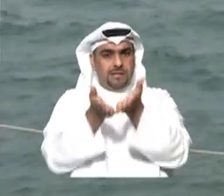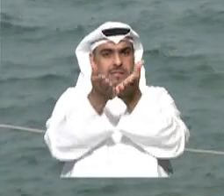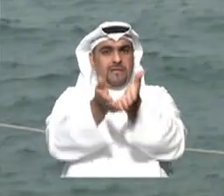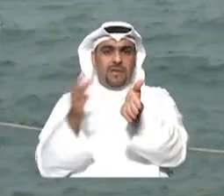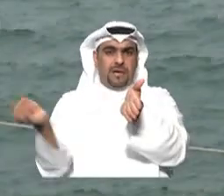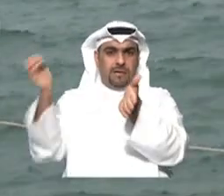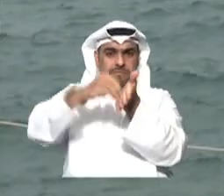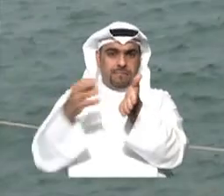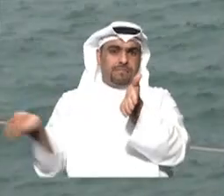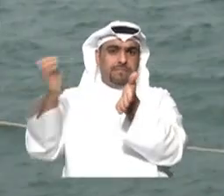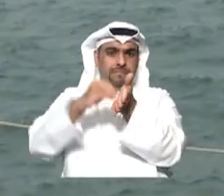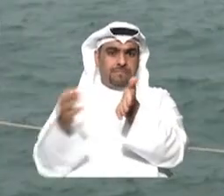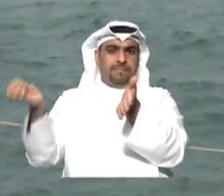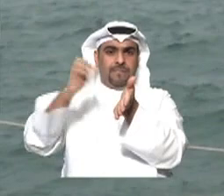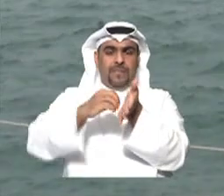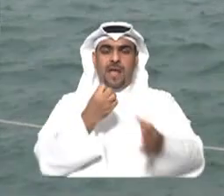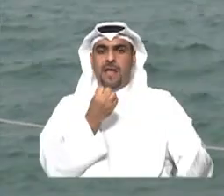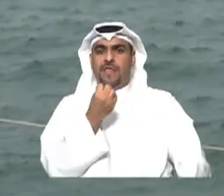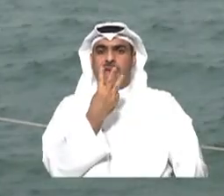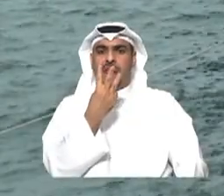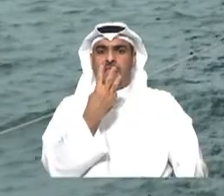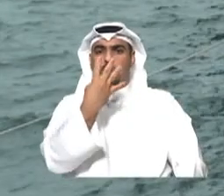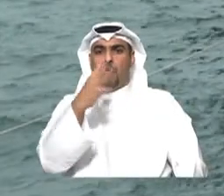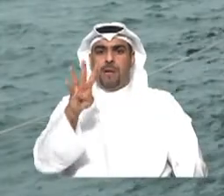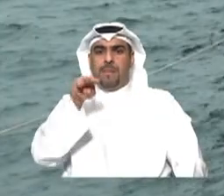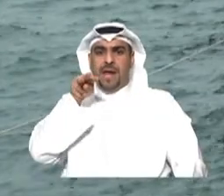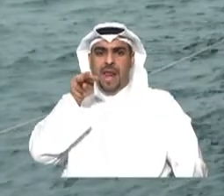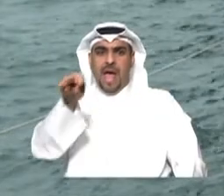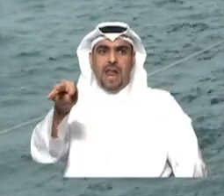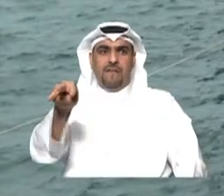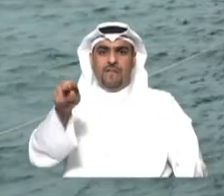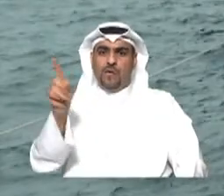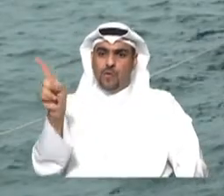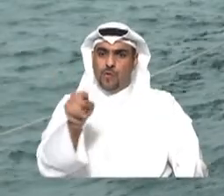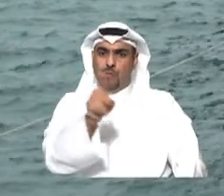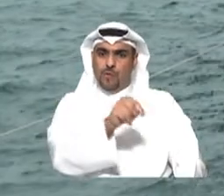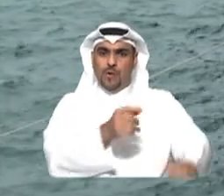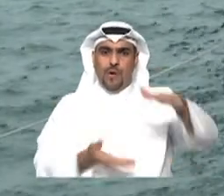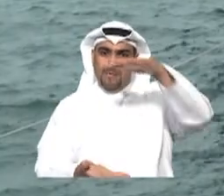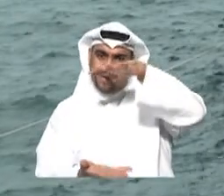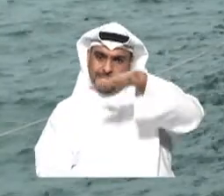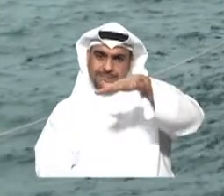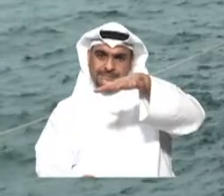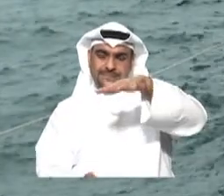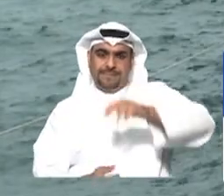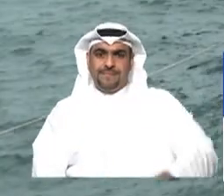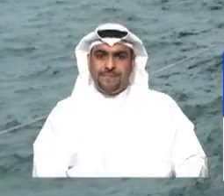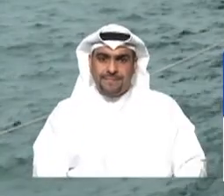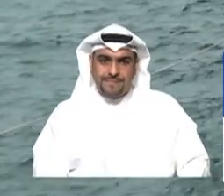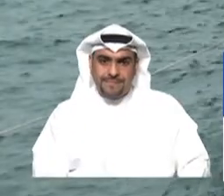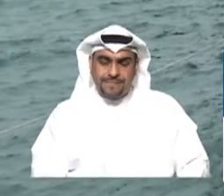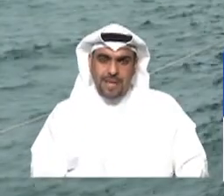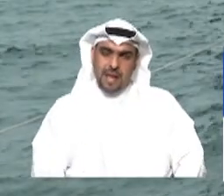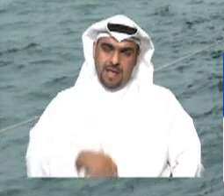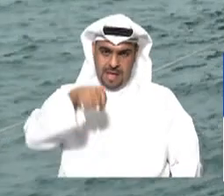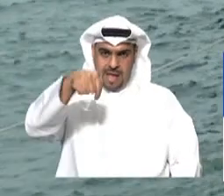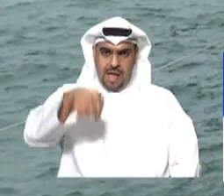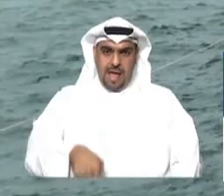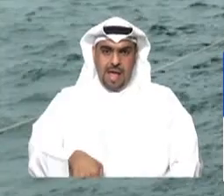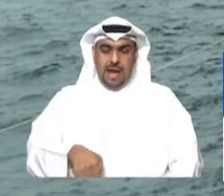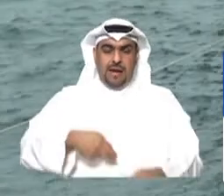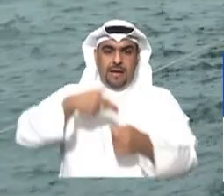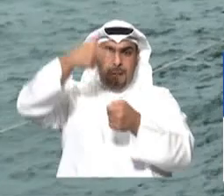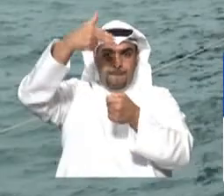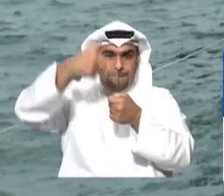يقارب 340 ألف برميل في اليوم. عمليات تكرير النفط هي من أكثر العمليات الحساسة كنوعية